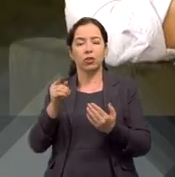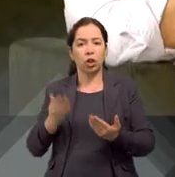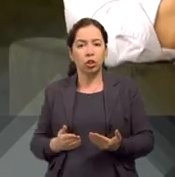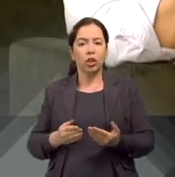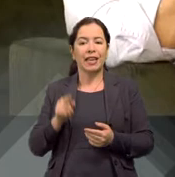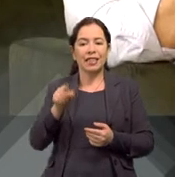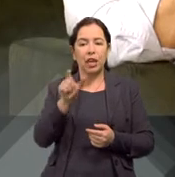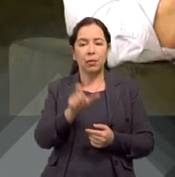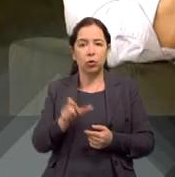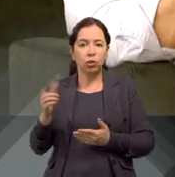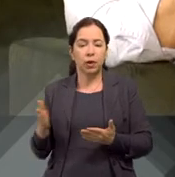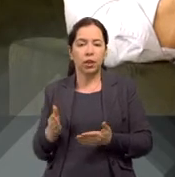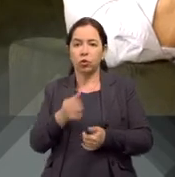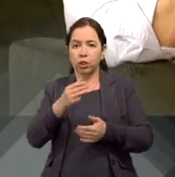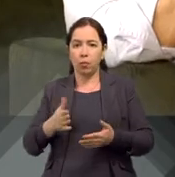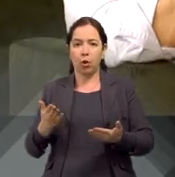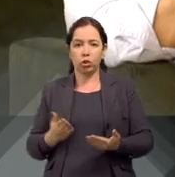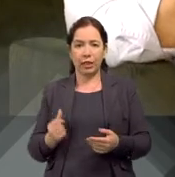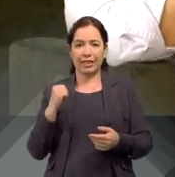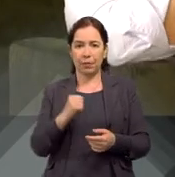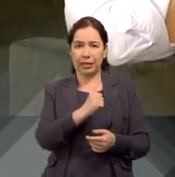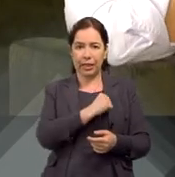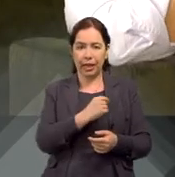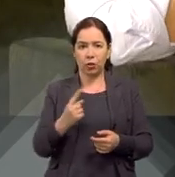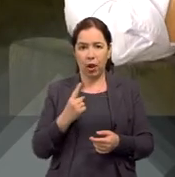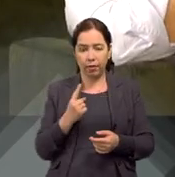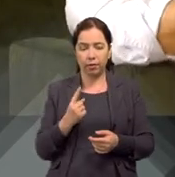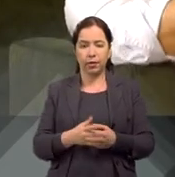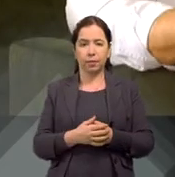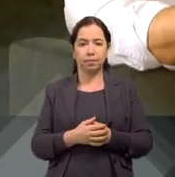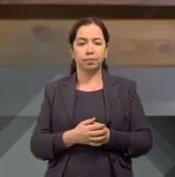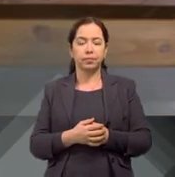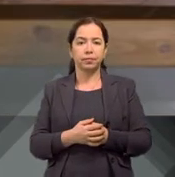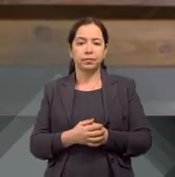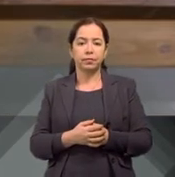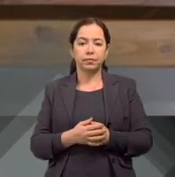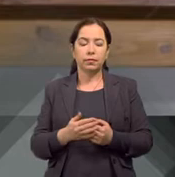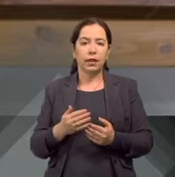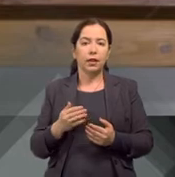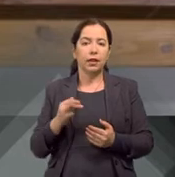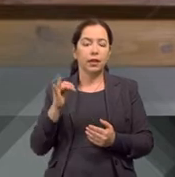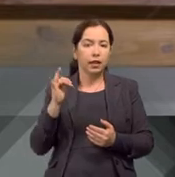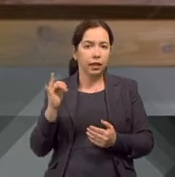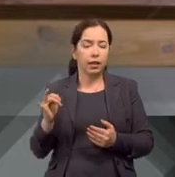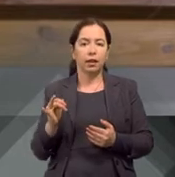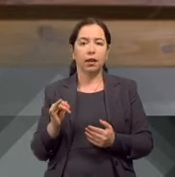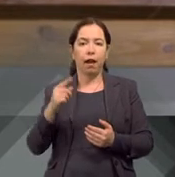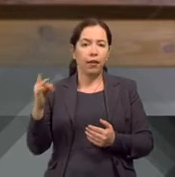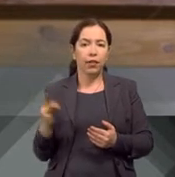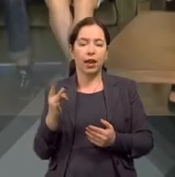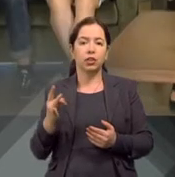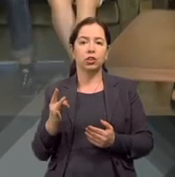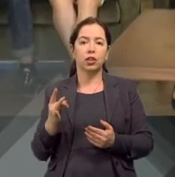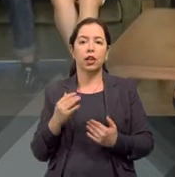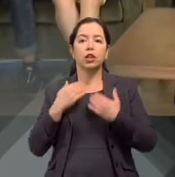которого совершенно не ожидал. И это был ответ, который как будто бы вернул воздух, жизнь, в сам вопрос о